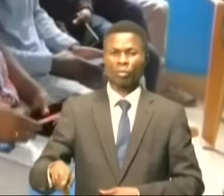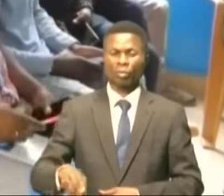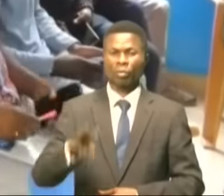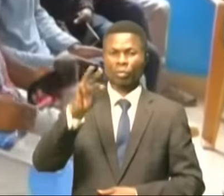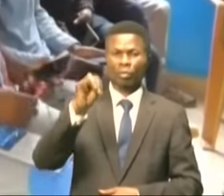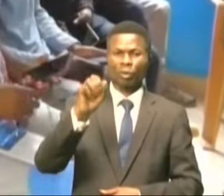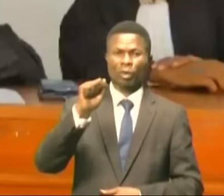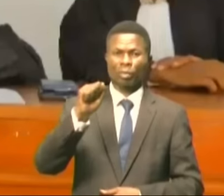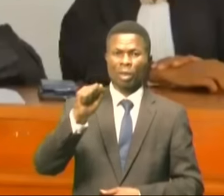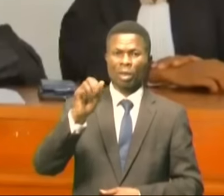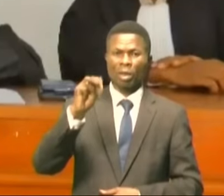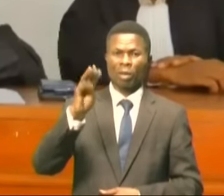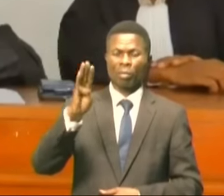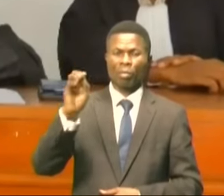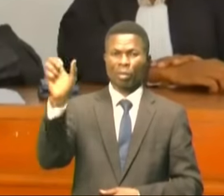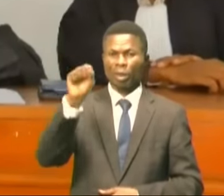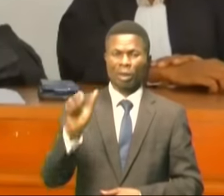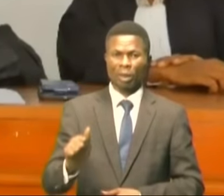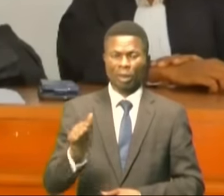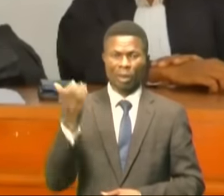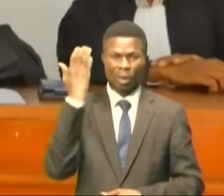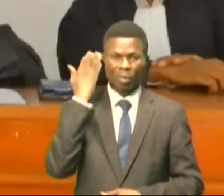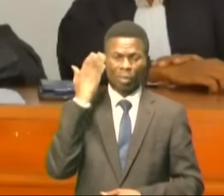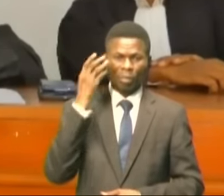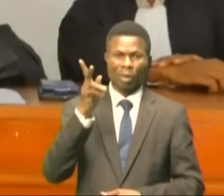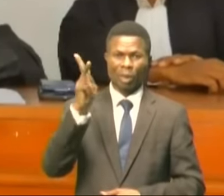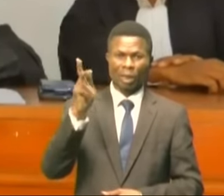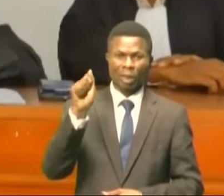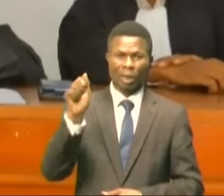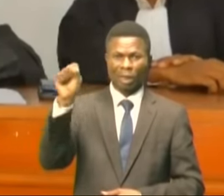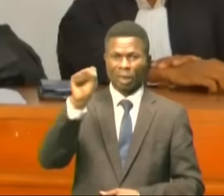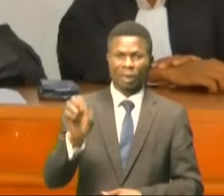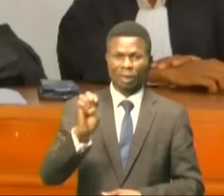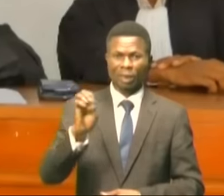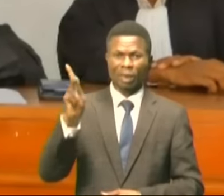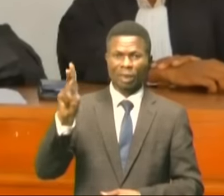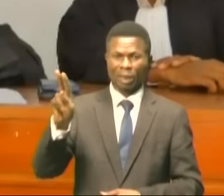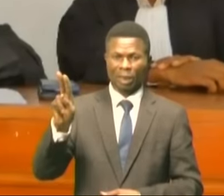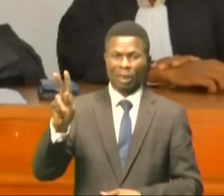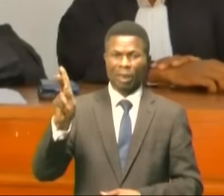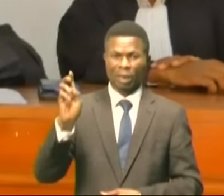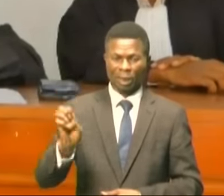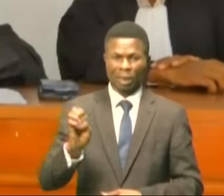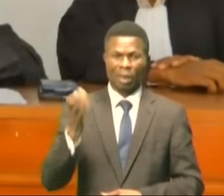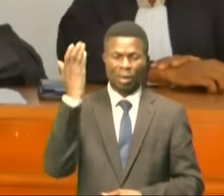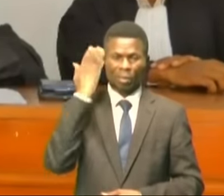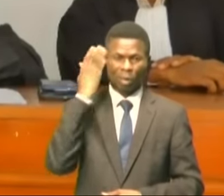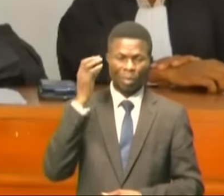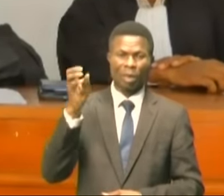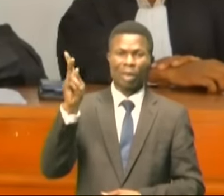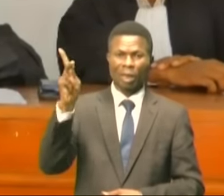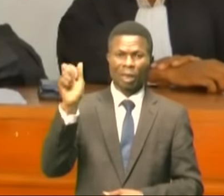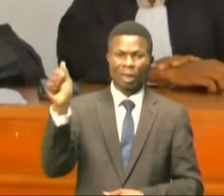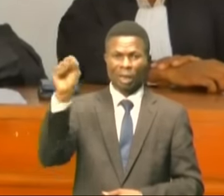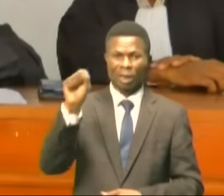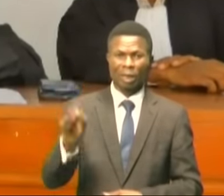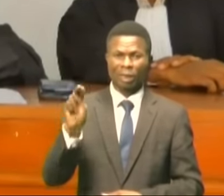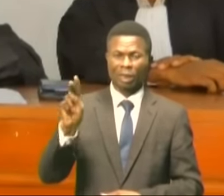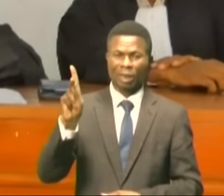Mambasa. Monsieur Kasereka Sivamwenda Gilbert, Monsieur Kasereka Lukando